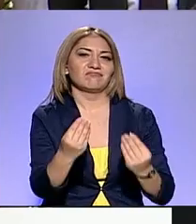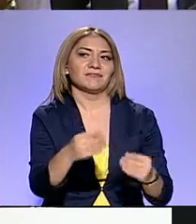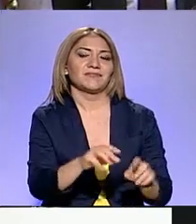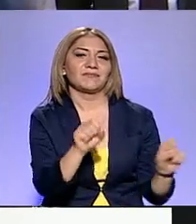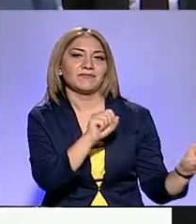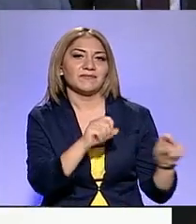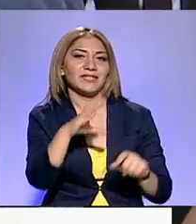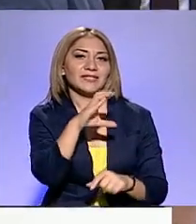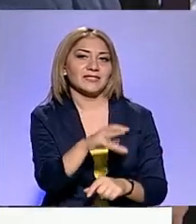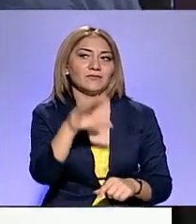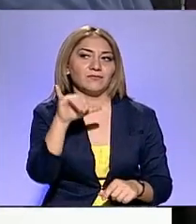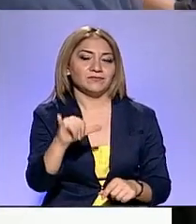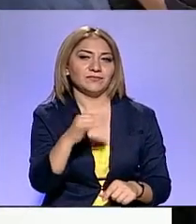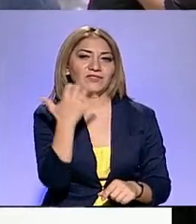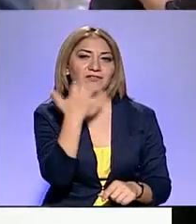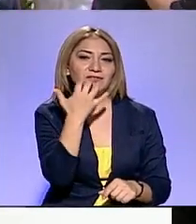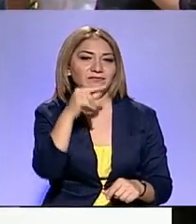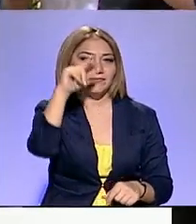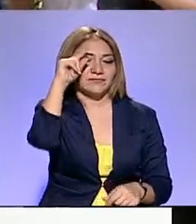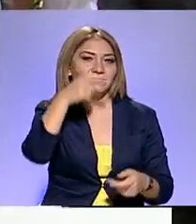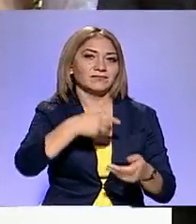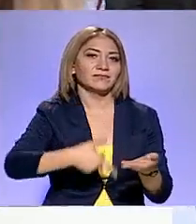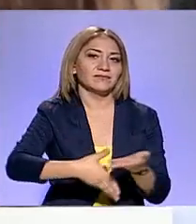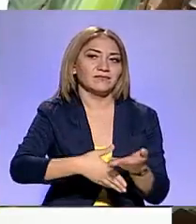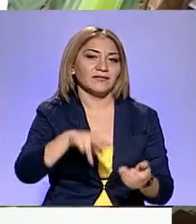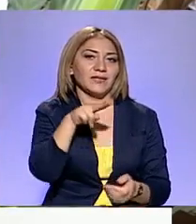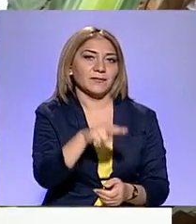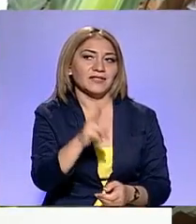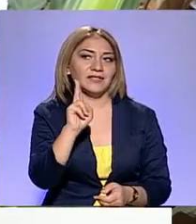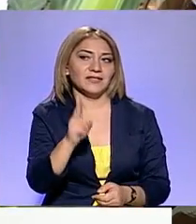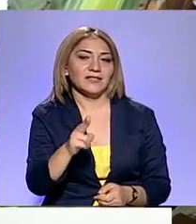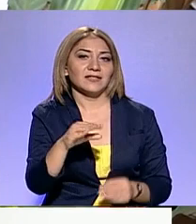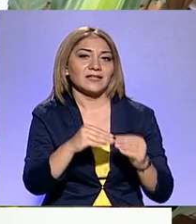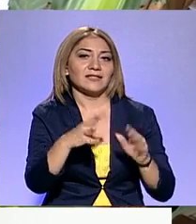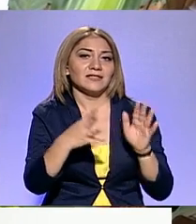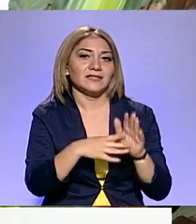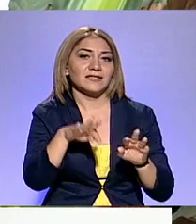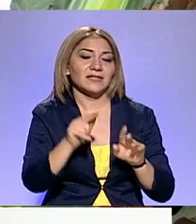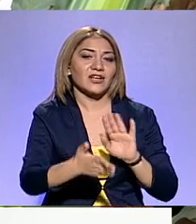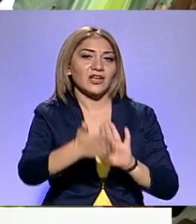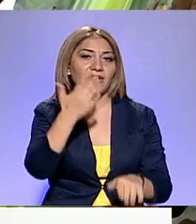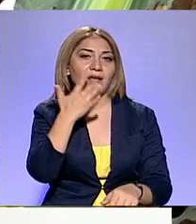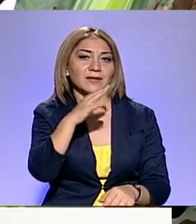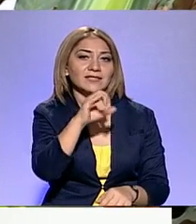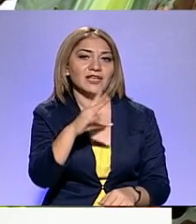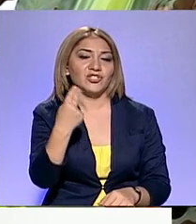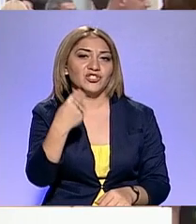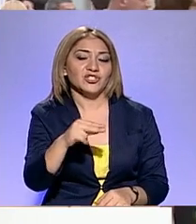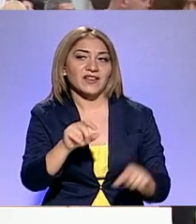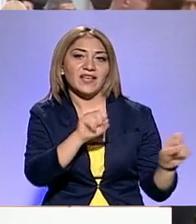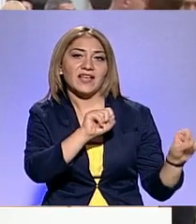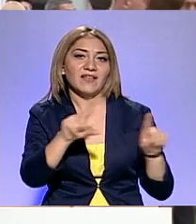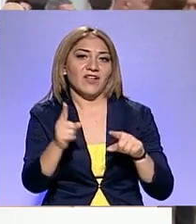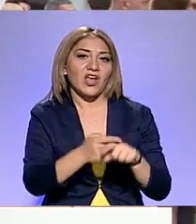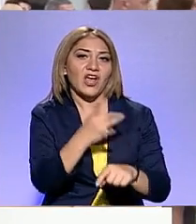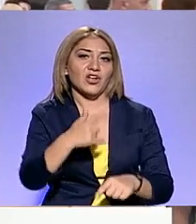կողքին սփյուռքահայ գործընկեր Պետրոս Կոջյանն է։ 19 տարի առաջ ամերիկյան Սենտ Ջոզեֆ իրենց հիվանդանոցից առաջին անգամ հայրենիք եկավ։ Իրենք